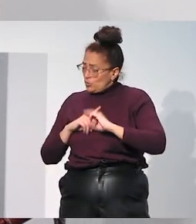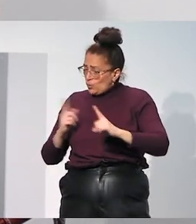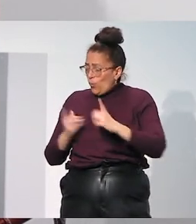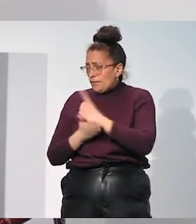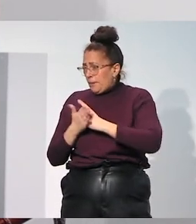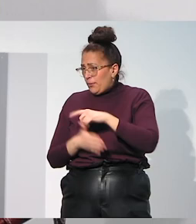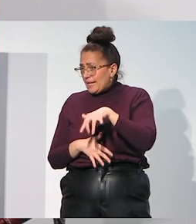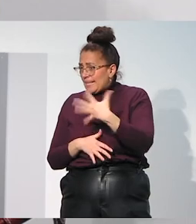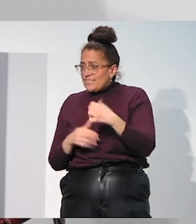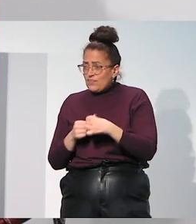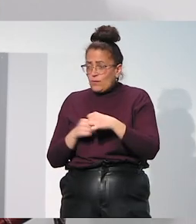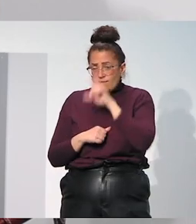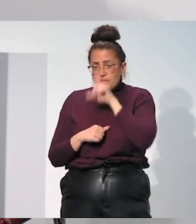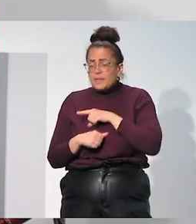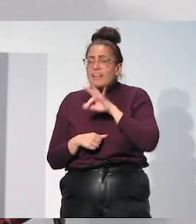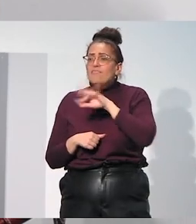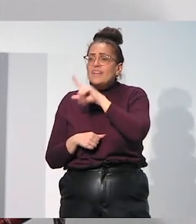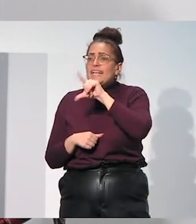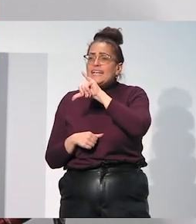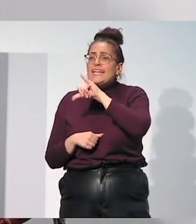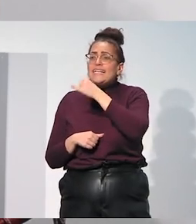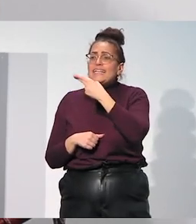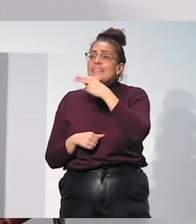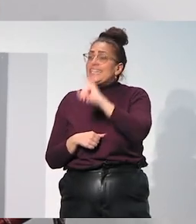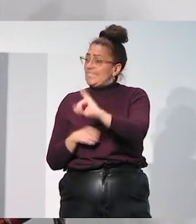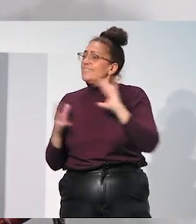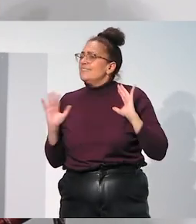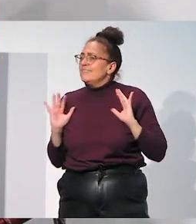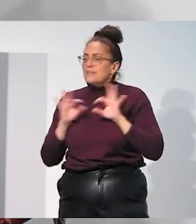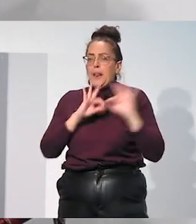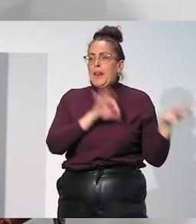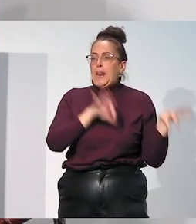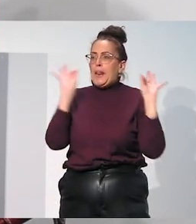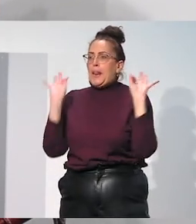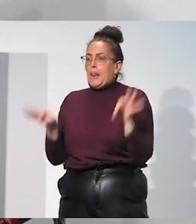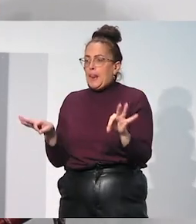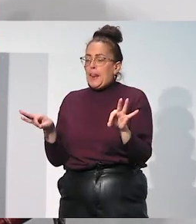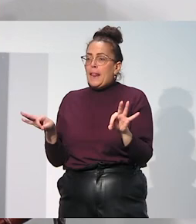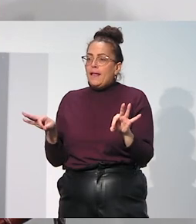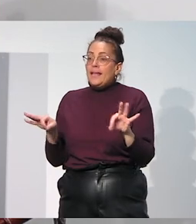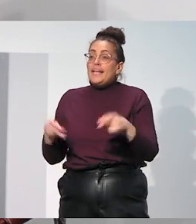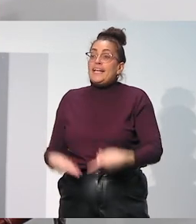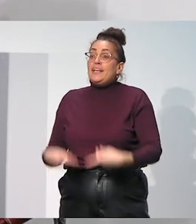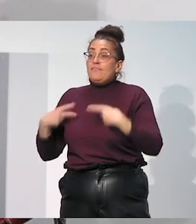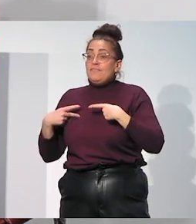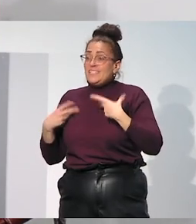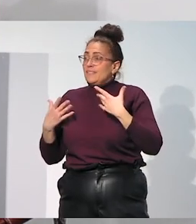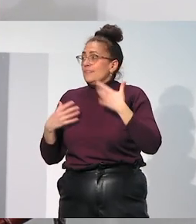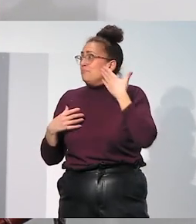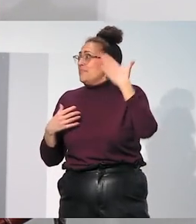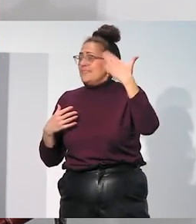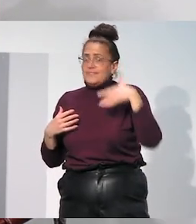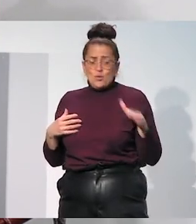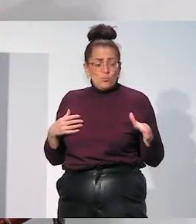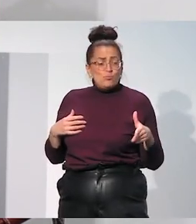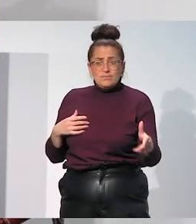de Mo, une citation de Fellini, « Je suis toujours autobiographique, même si je me mets à raconter la vie d'un poisson. »